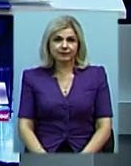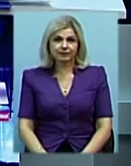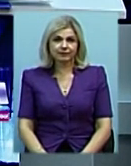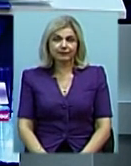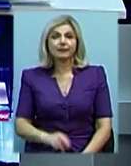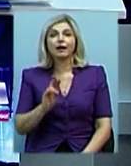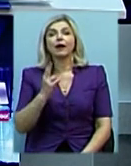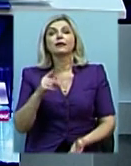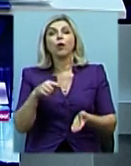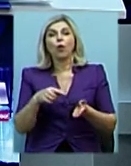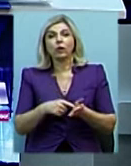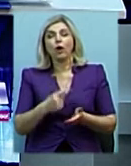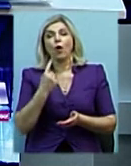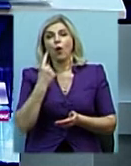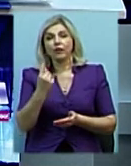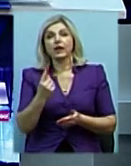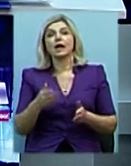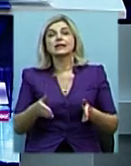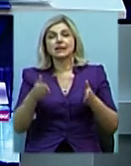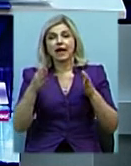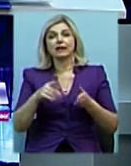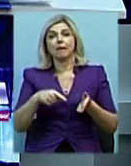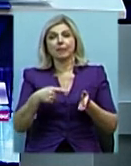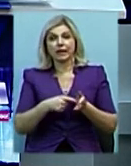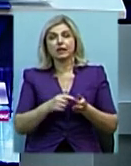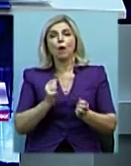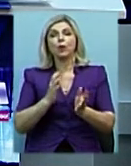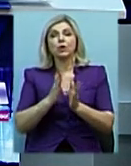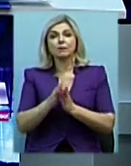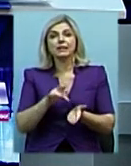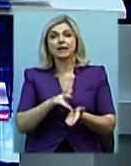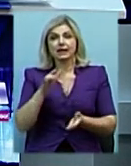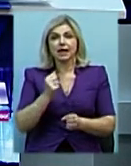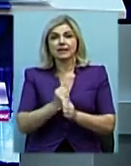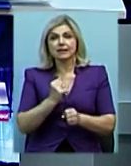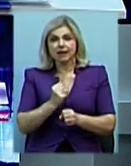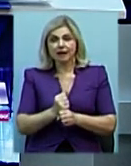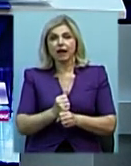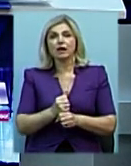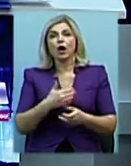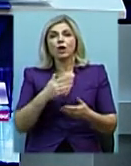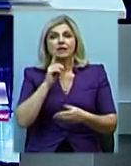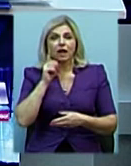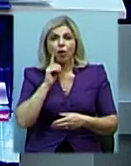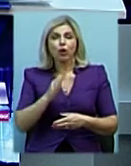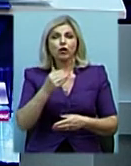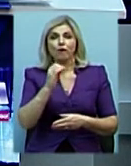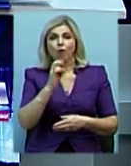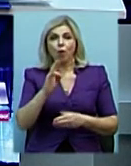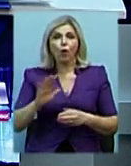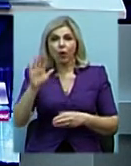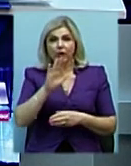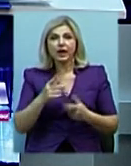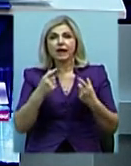У Миколаєві на одній зі стін міста на проспекті Центральному зробили громадський хромакей. Зелений фон, який спеціальна